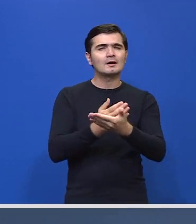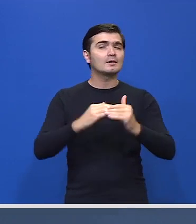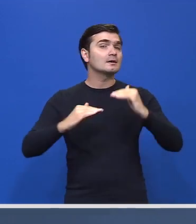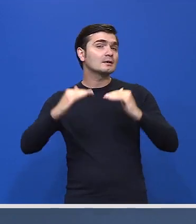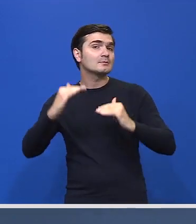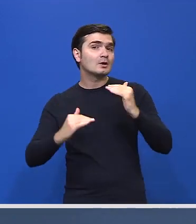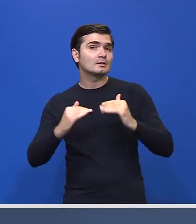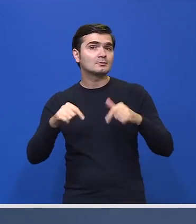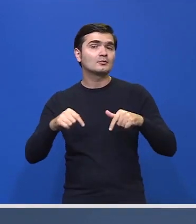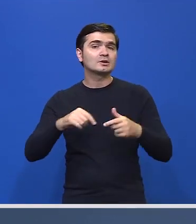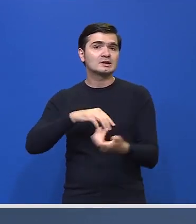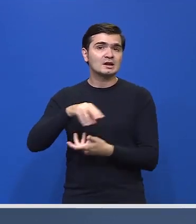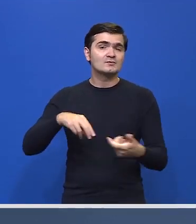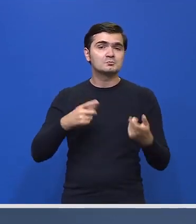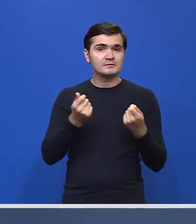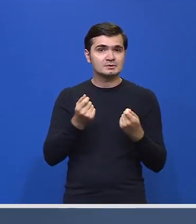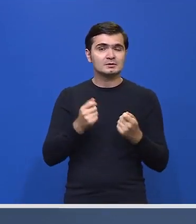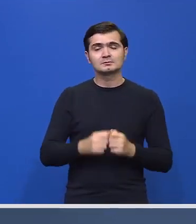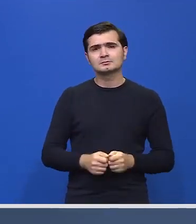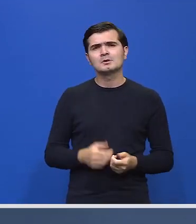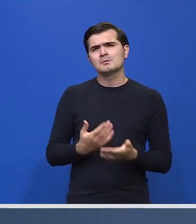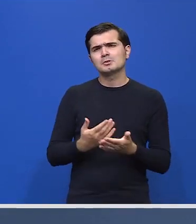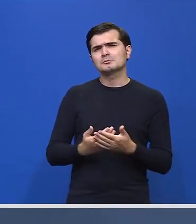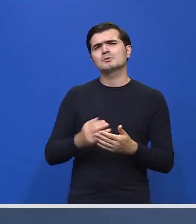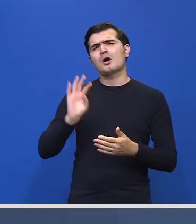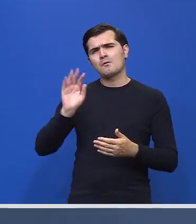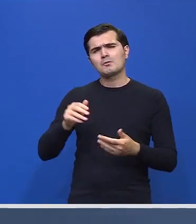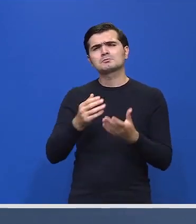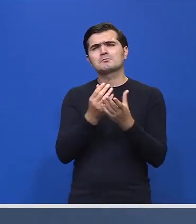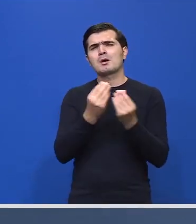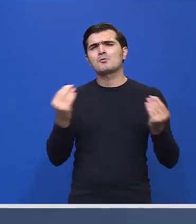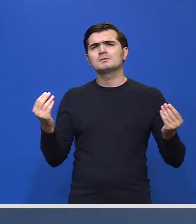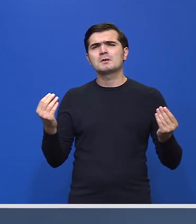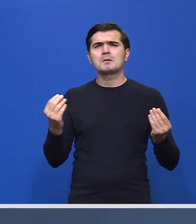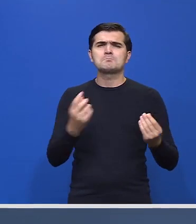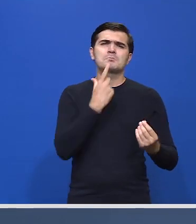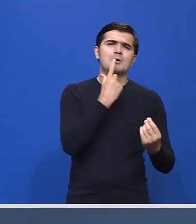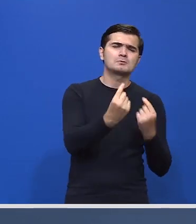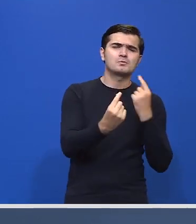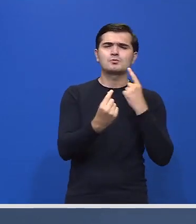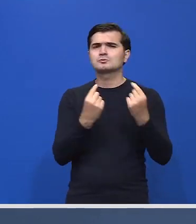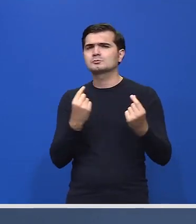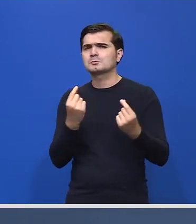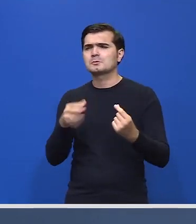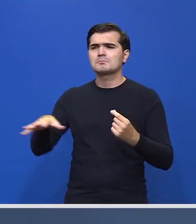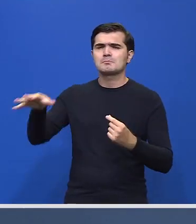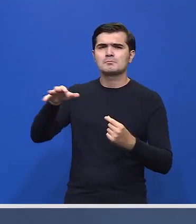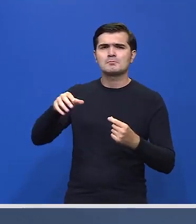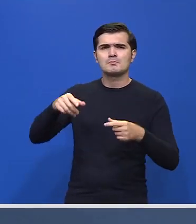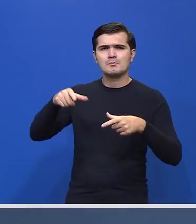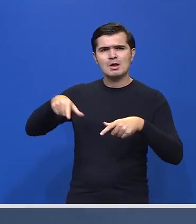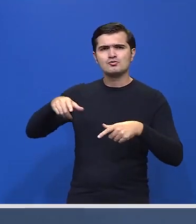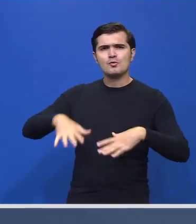această reformă fiscală, pentru că au fost o serie de poziții ale mediului public în care